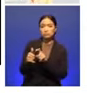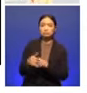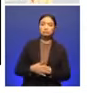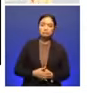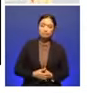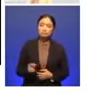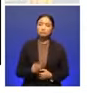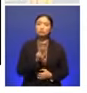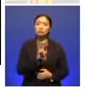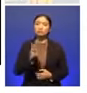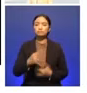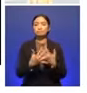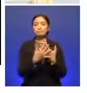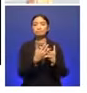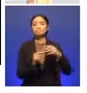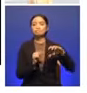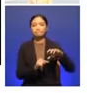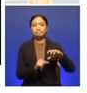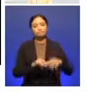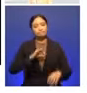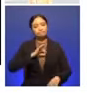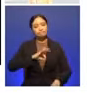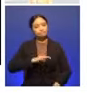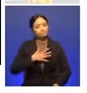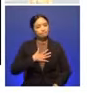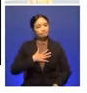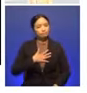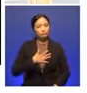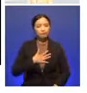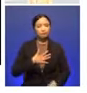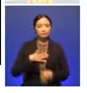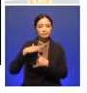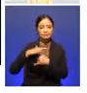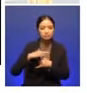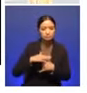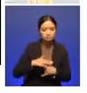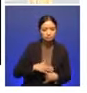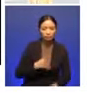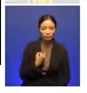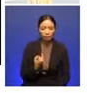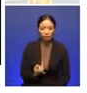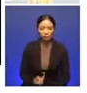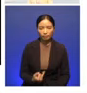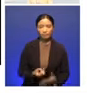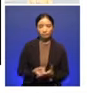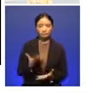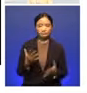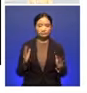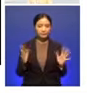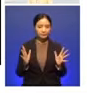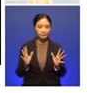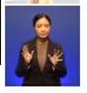อกว่าระบบของเรือนจำเนี่ยก็จะสร้างความรู้สึกที่ต่ำต้อยไร้ค่าอับอ